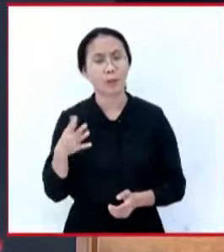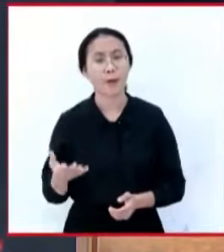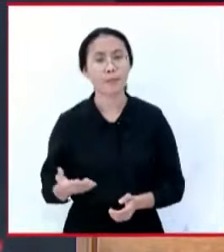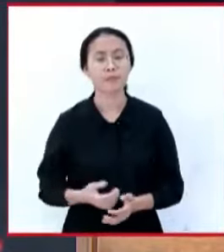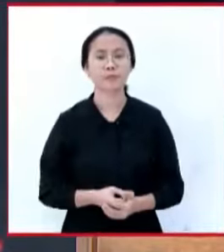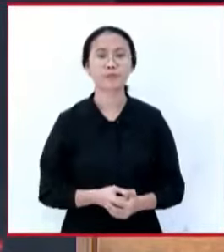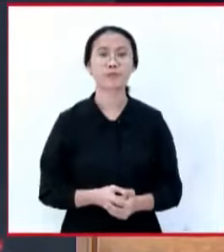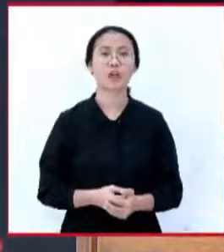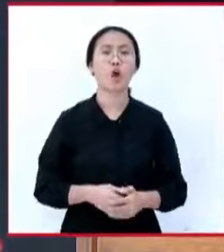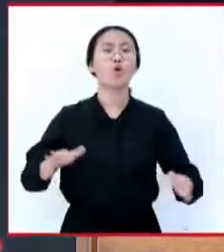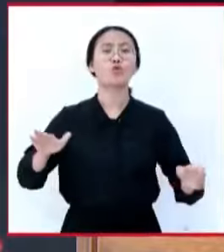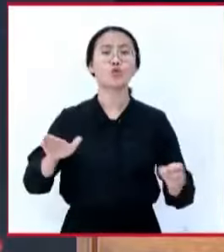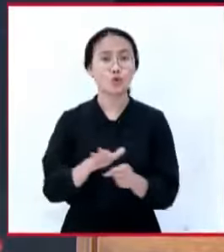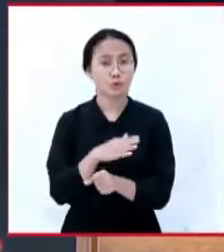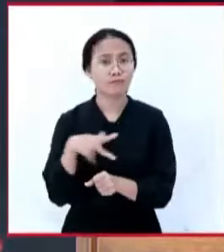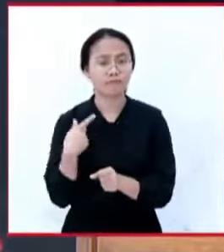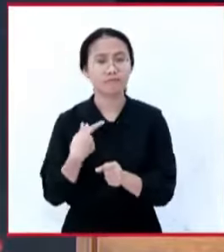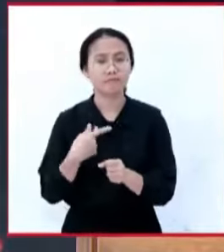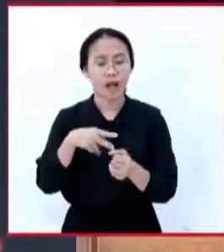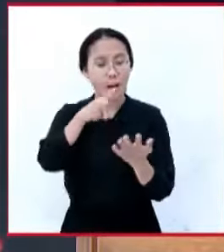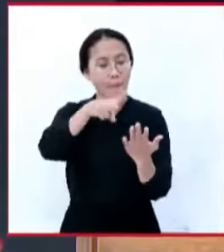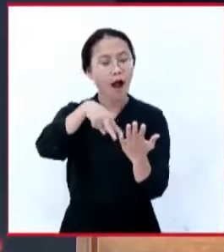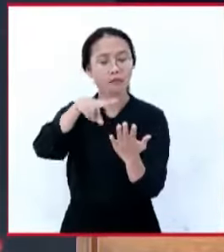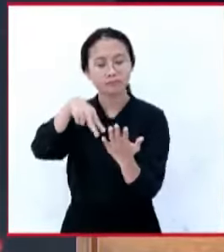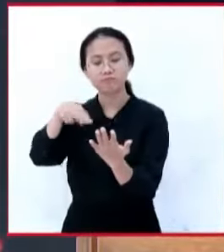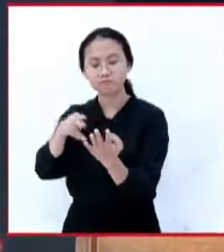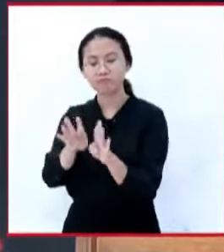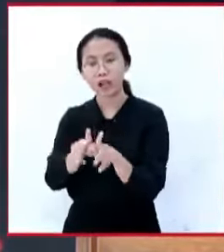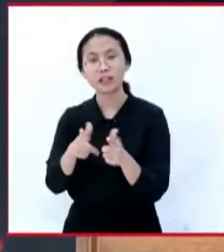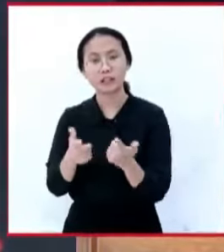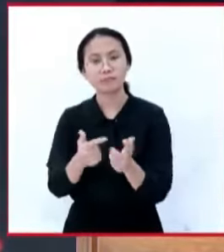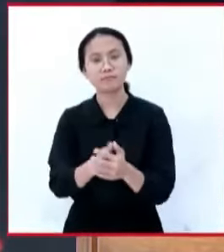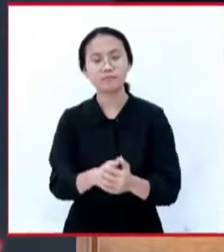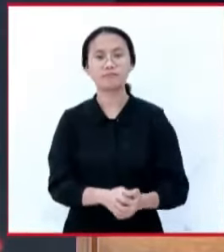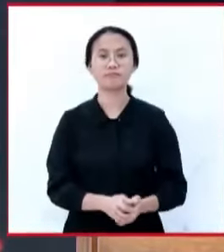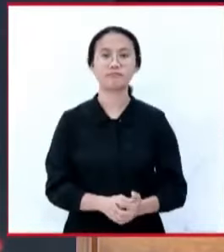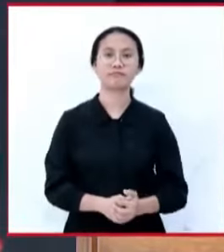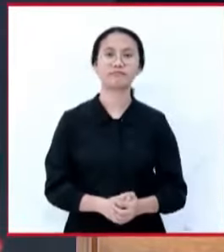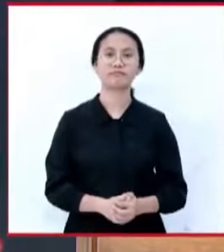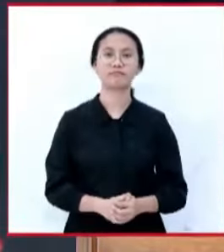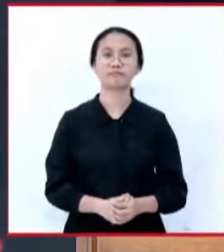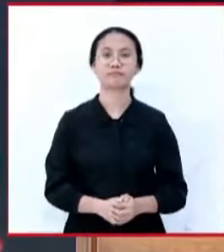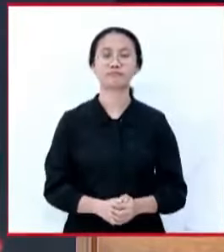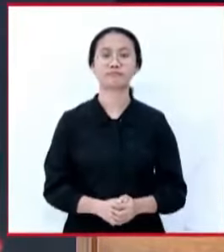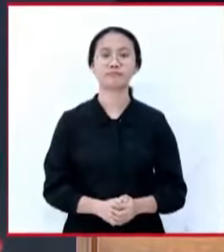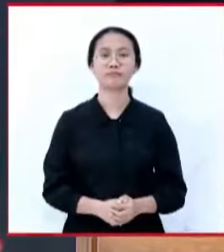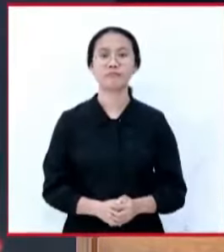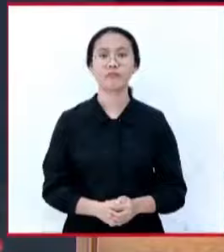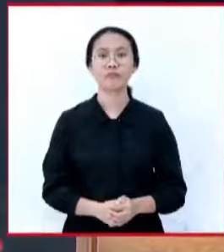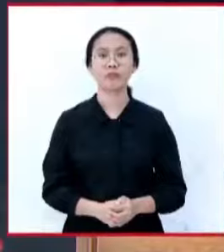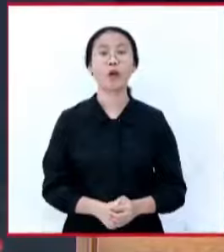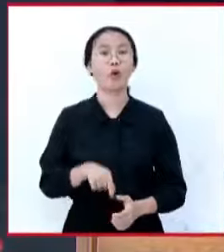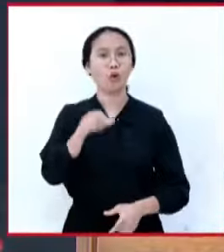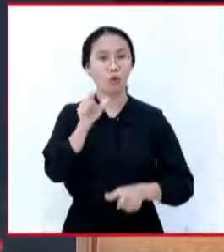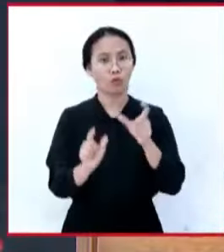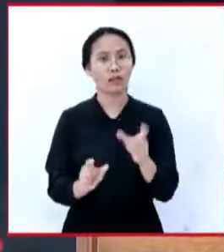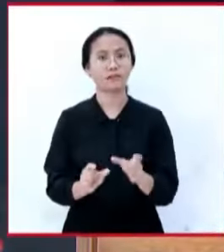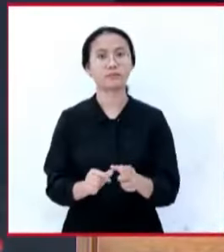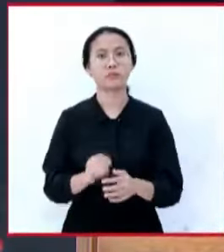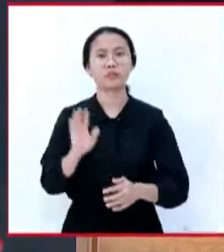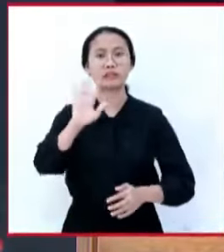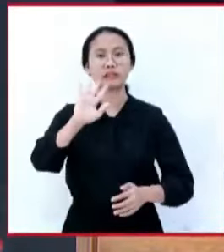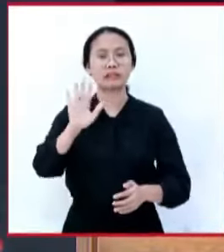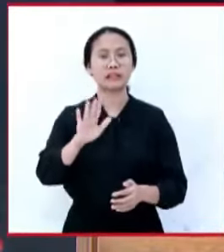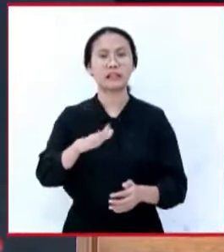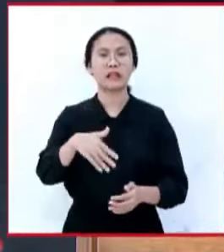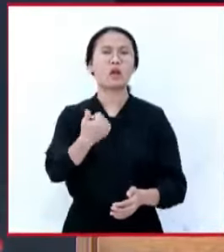dengan membaca Alkitab cukup dengan percaya kepada Alkitab seorang sebenarnya tidak membutuhkan